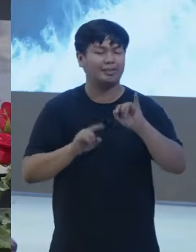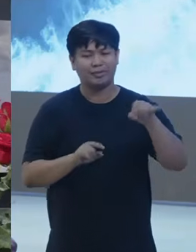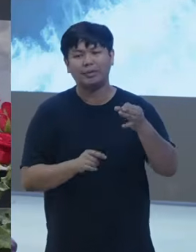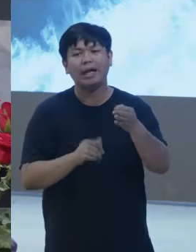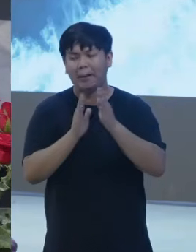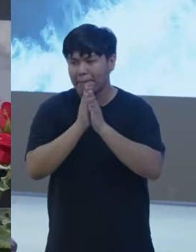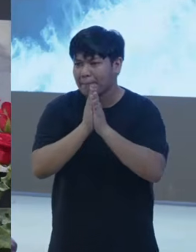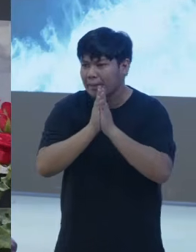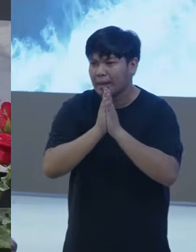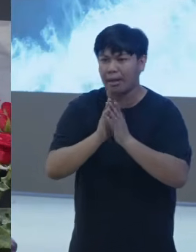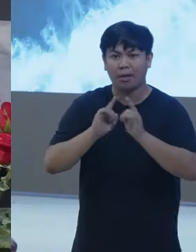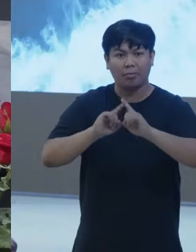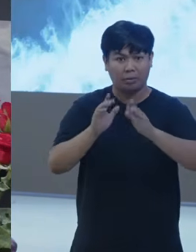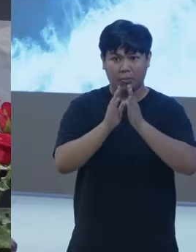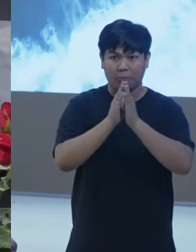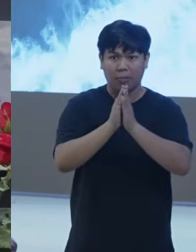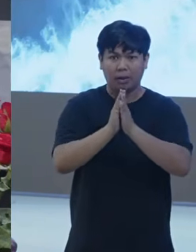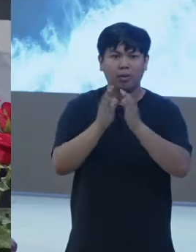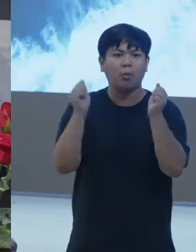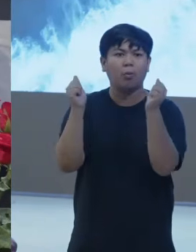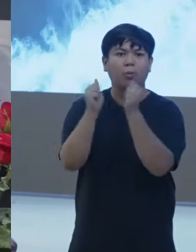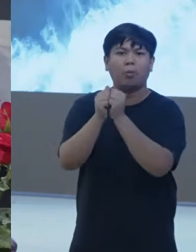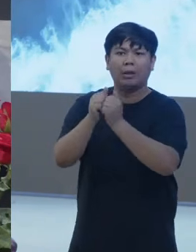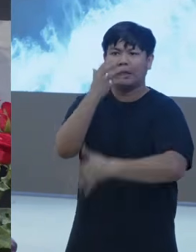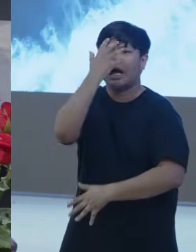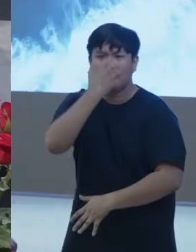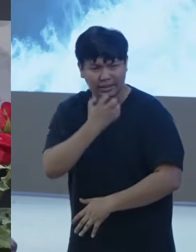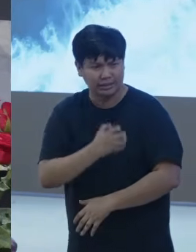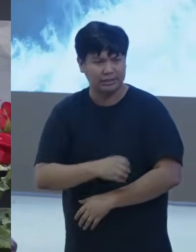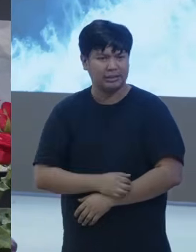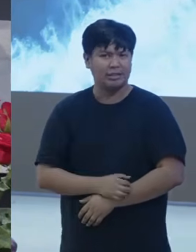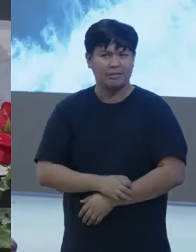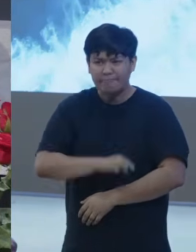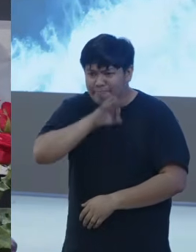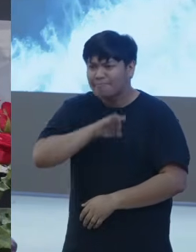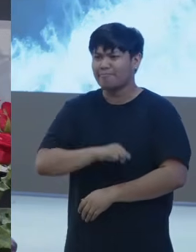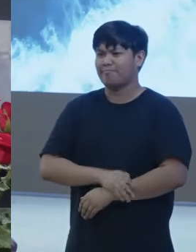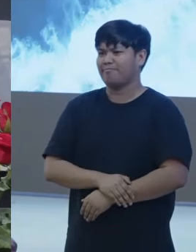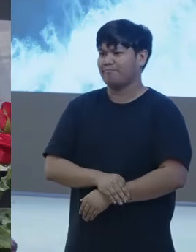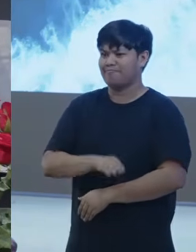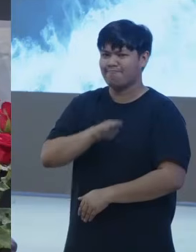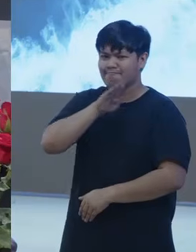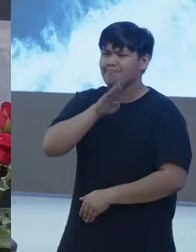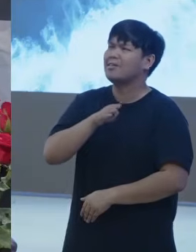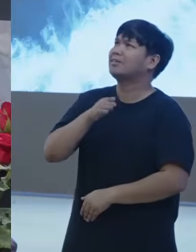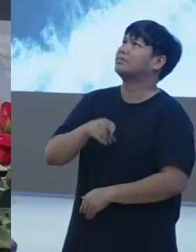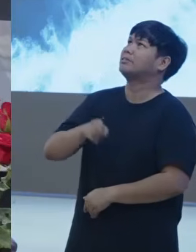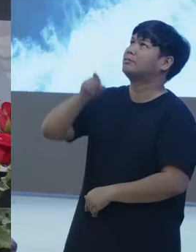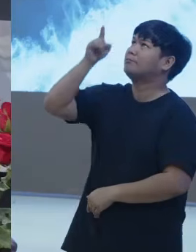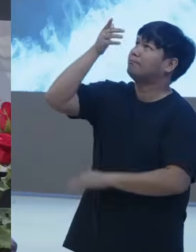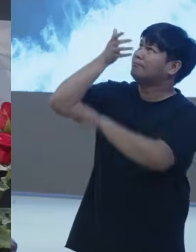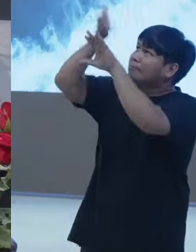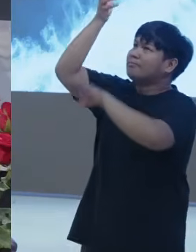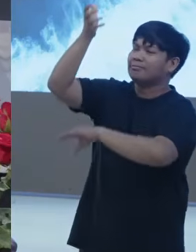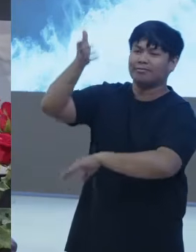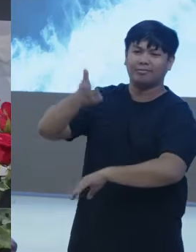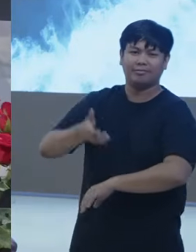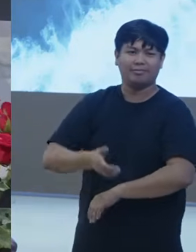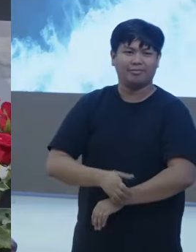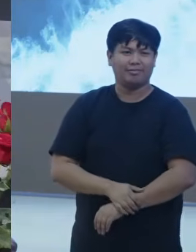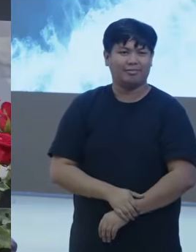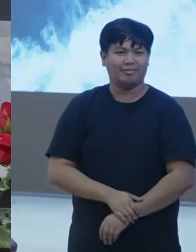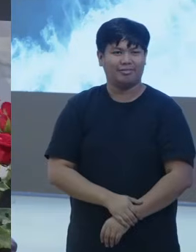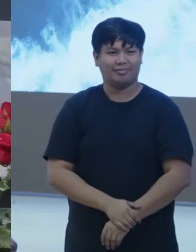Pero yung panalangin niya, may halong puot, tampok, sama ng loob, hinanakit.